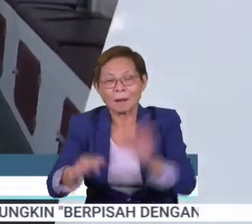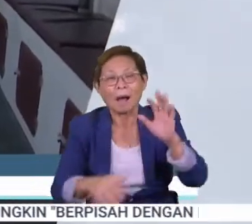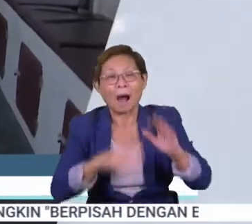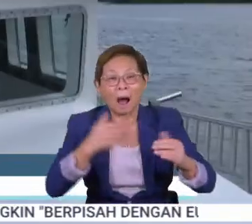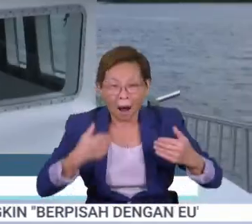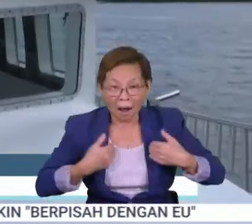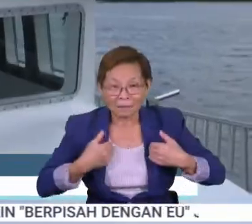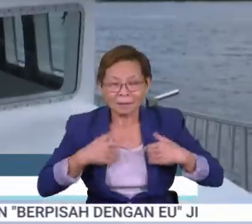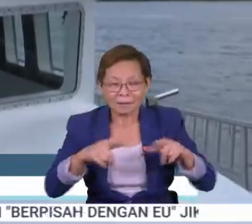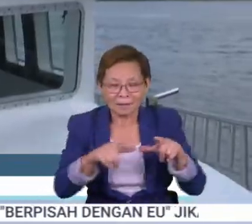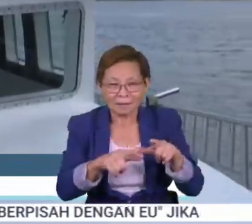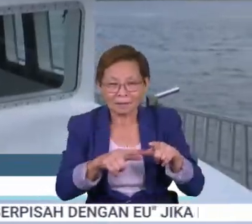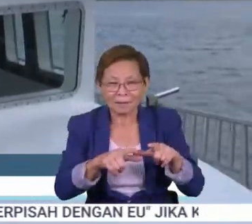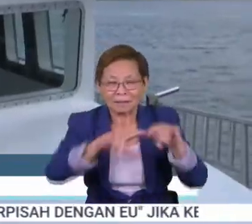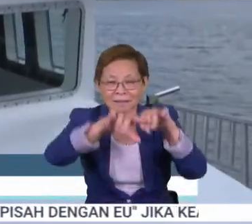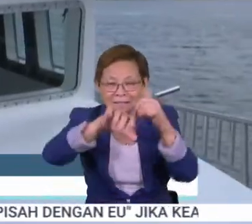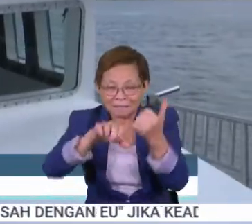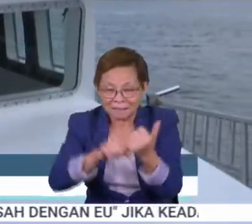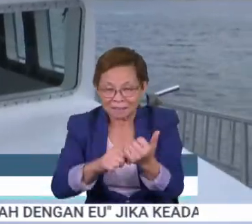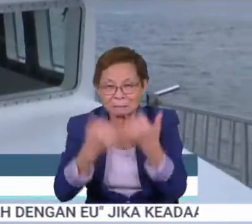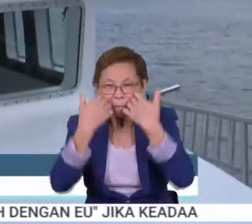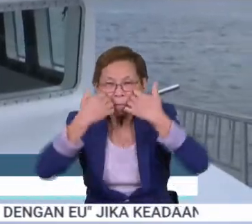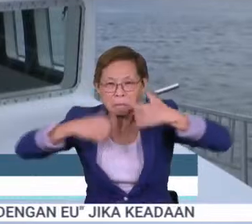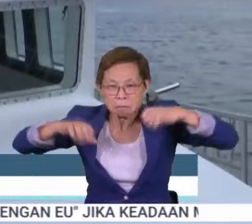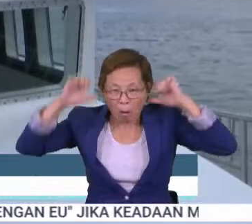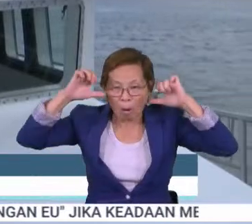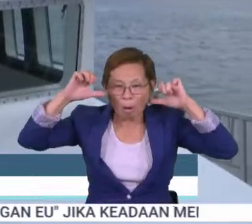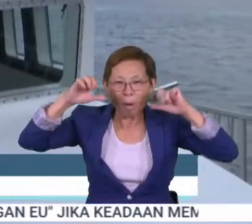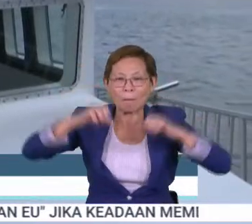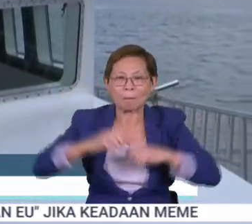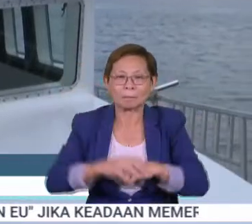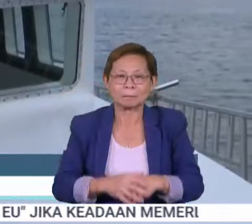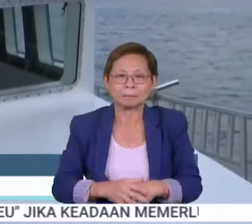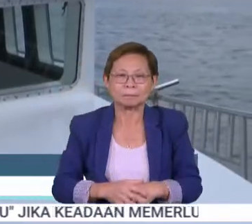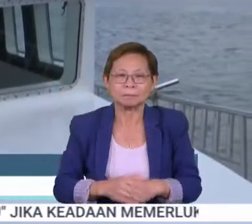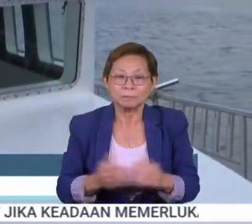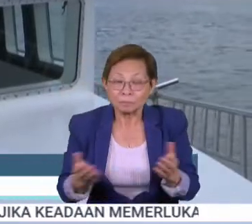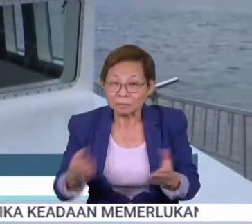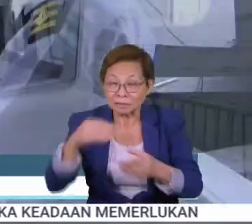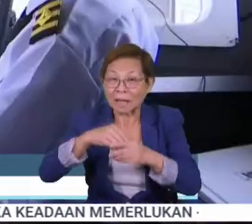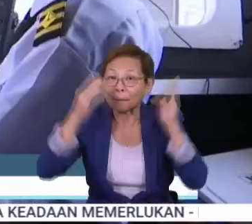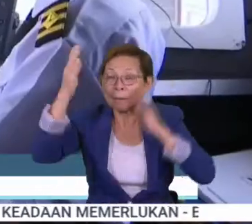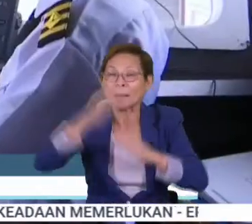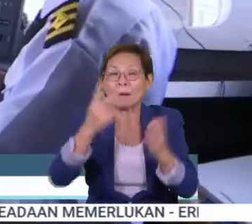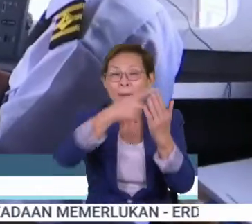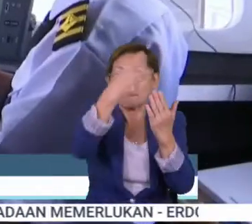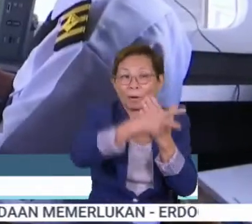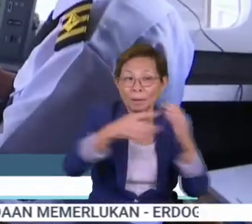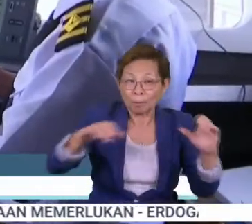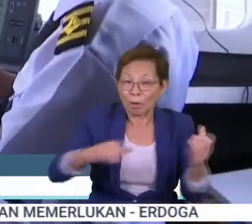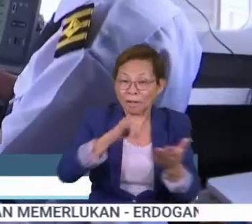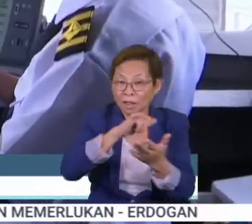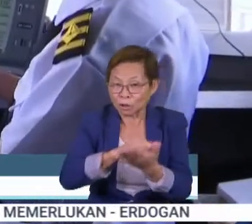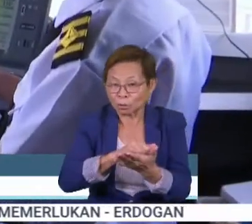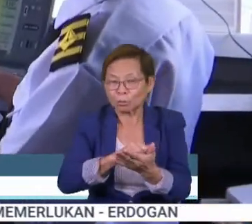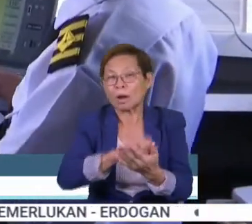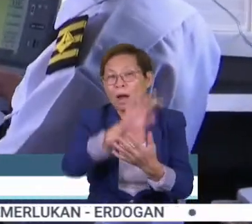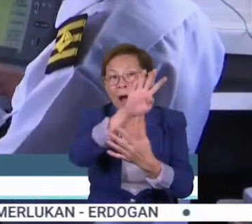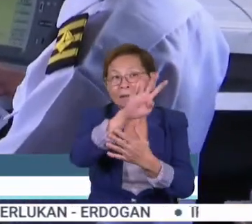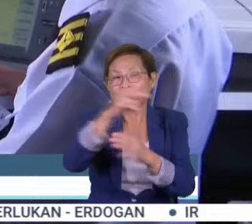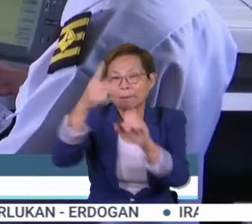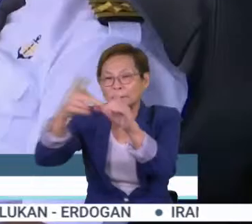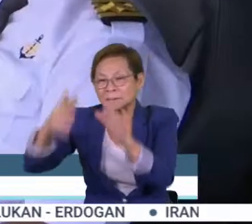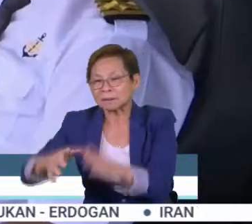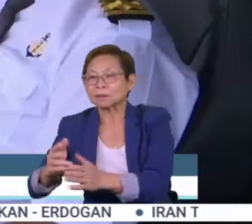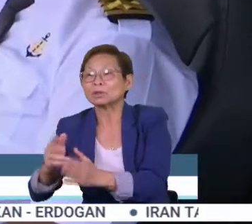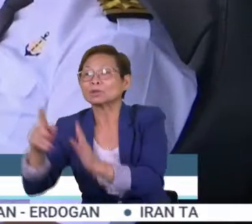memiliki lesen sijil kompetensi Mate Domestik. Melalui program yang dijalankan itu, beliau bersama 4 lagi